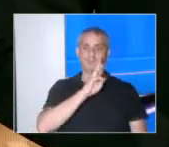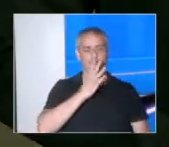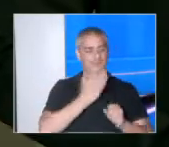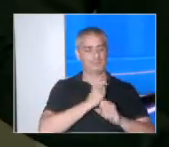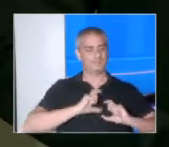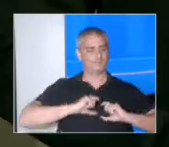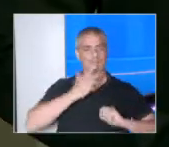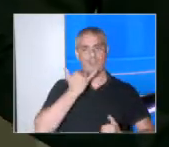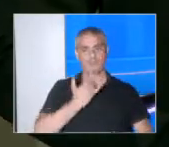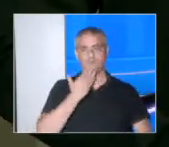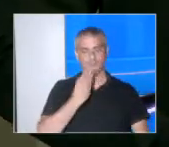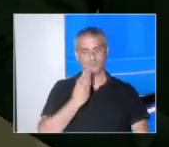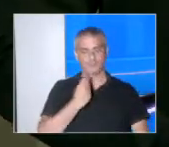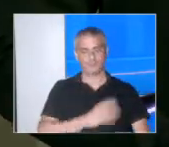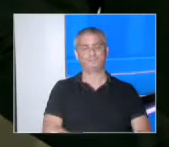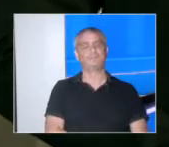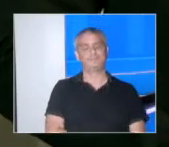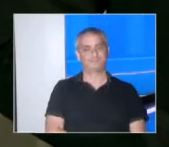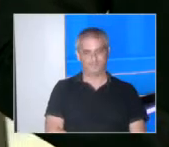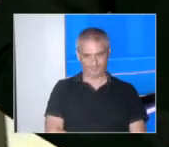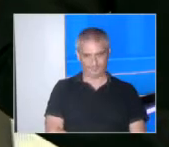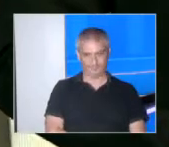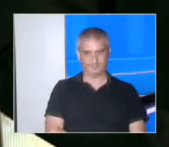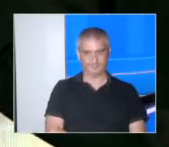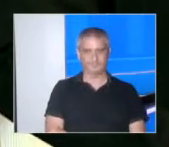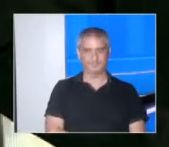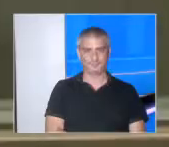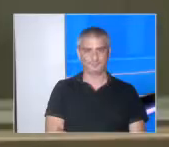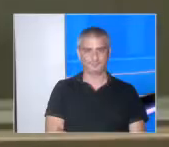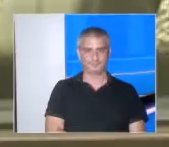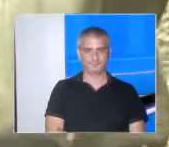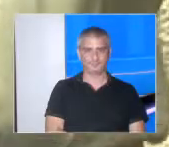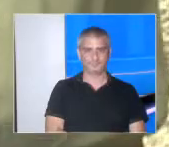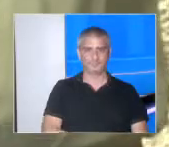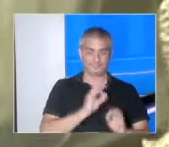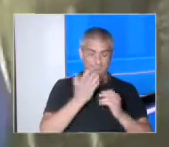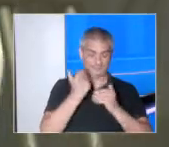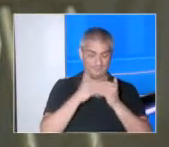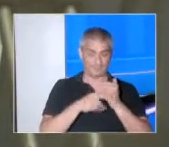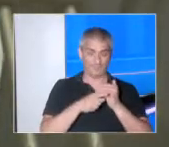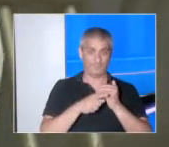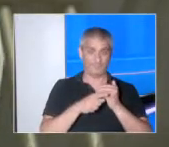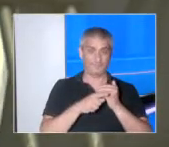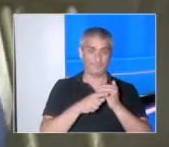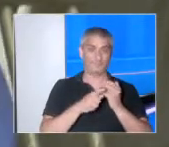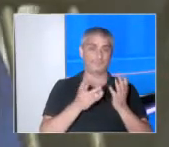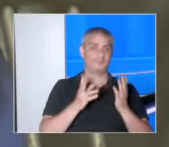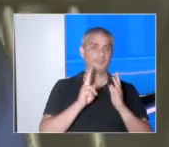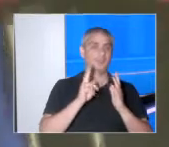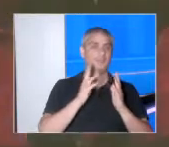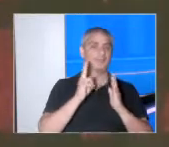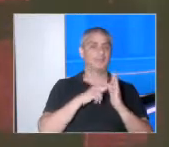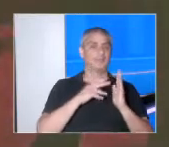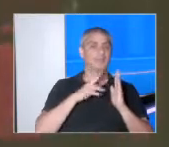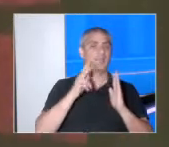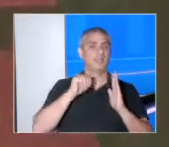במדליית הזהב היום. תודה רבה לך ששוחחת איתנו. תודה רבה. וממש לקראת הסוף, קריאה ראשונה של חוק